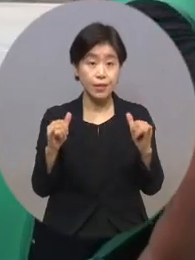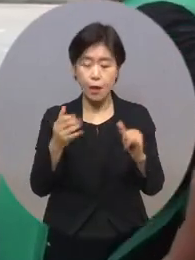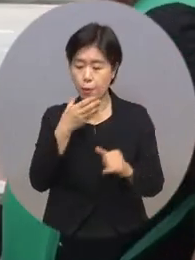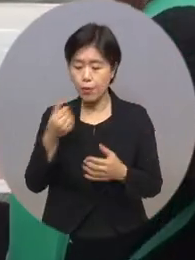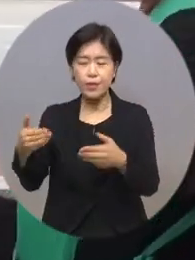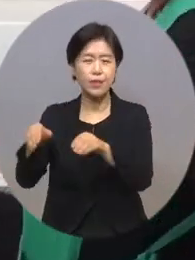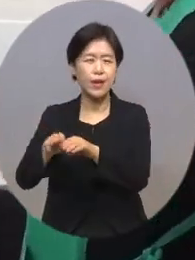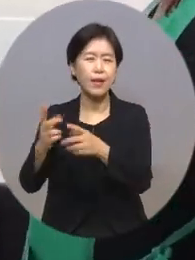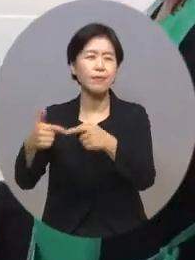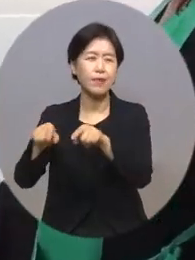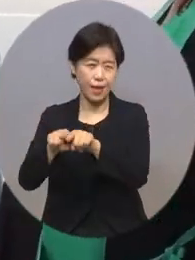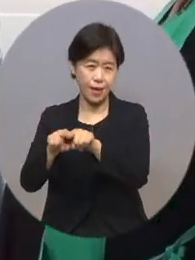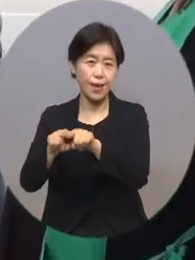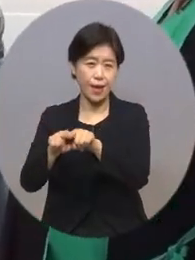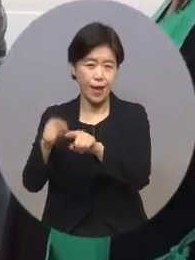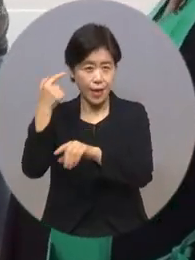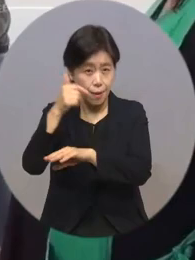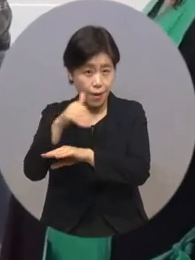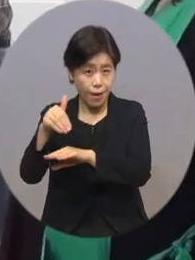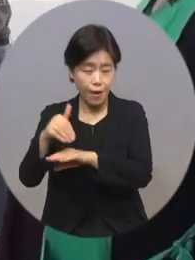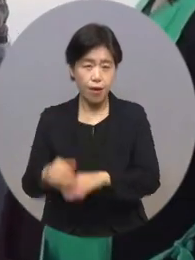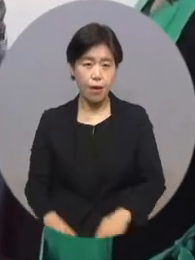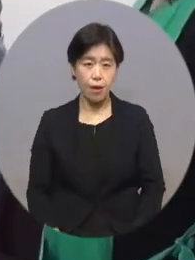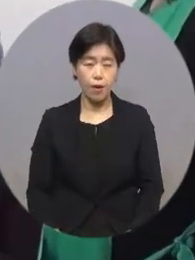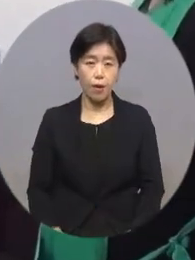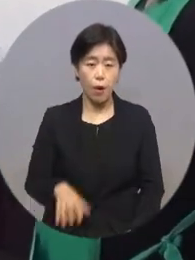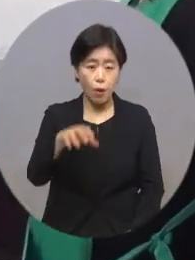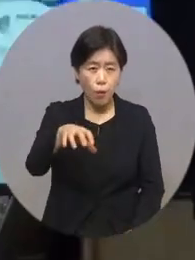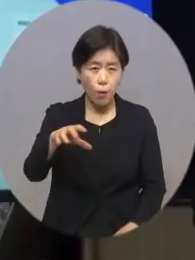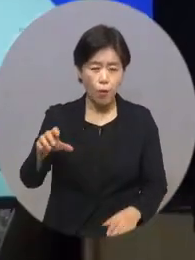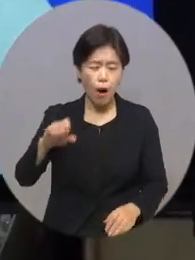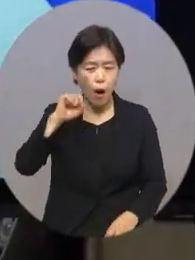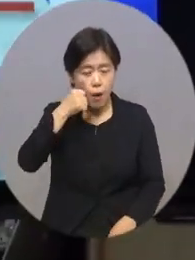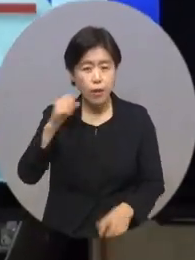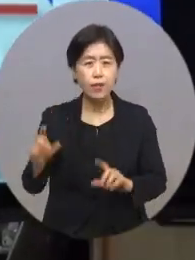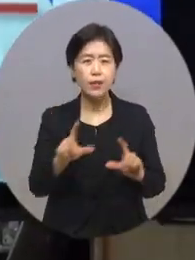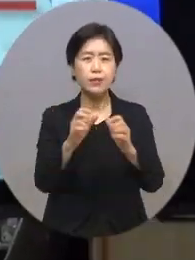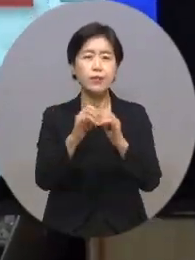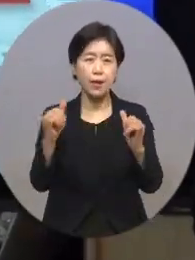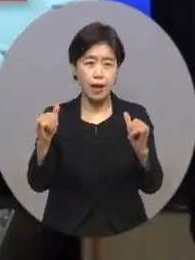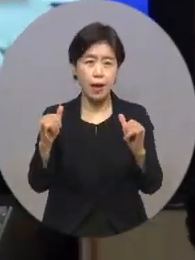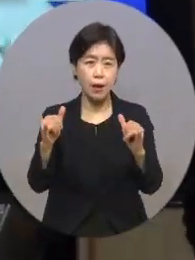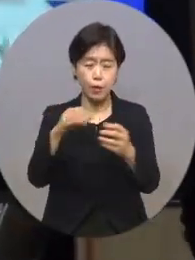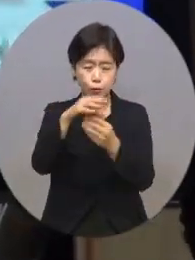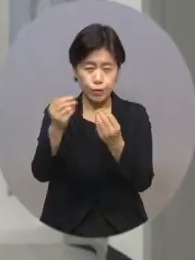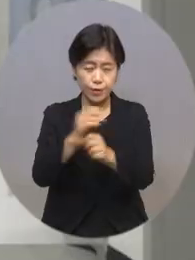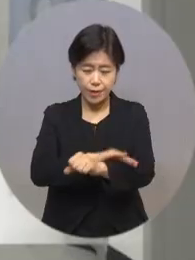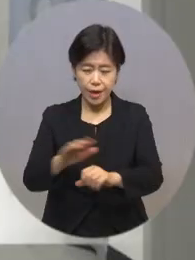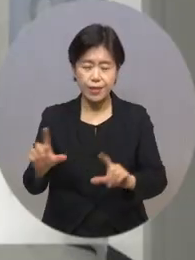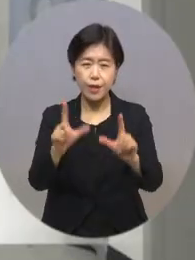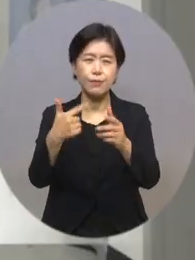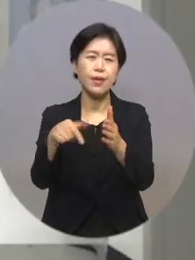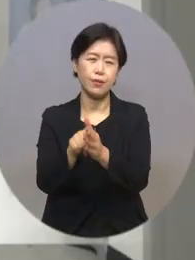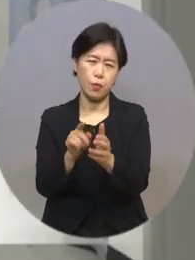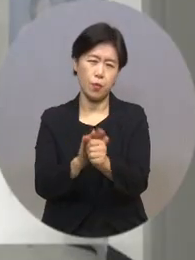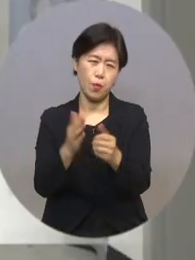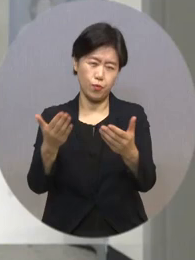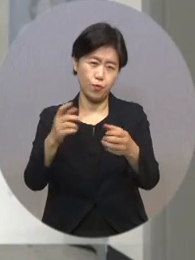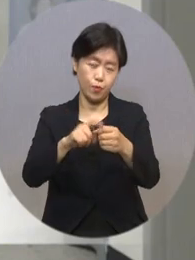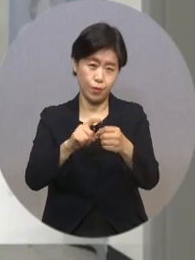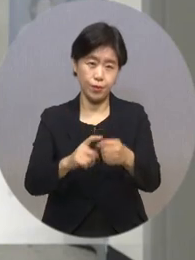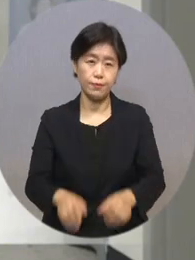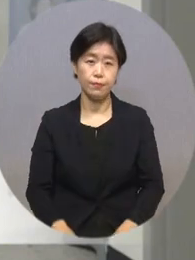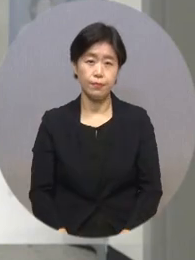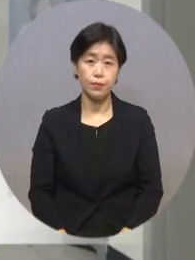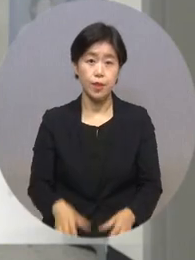함께 지역의 어려운 가정들이 추석을 풍성하게 보낼 수 있도록 지원하고자 기획되었습니다. 한가위가 이제 얼마 남지